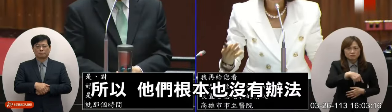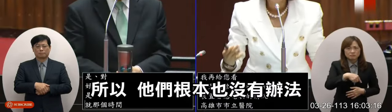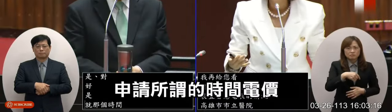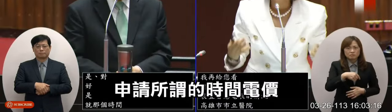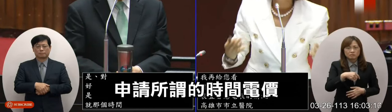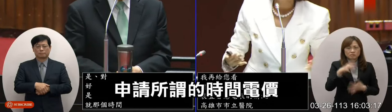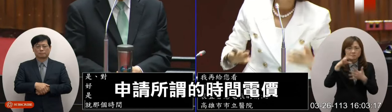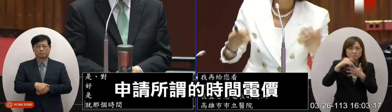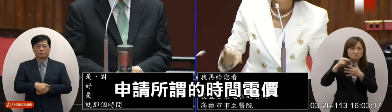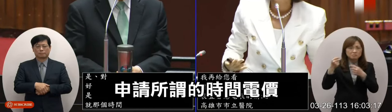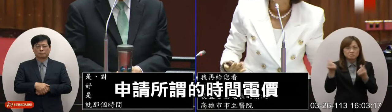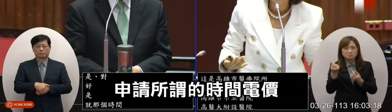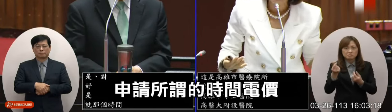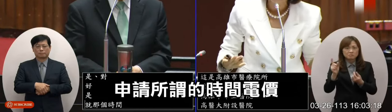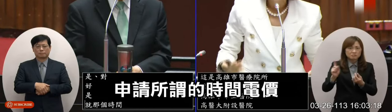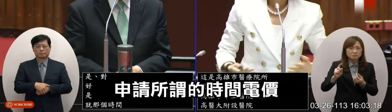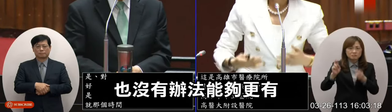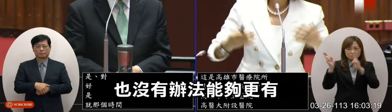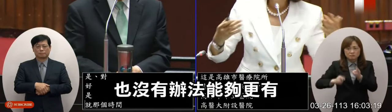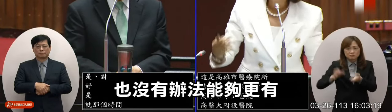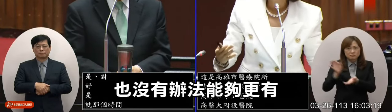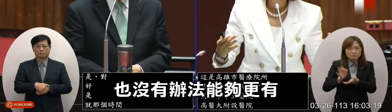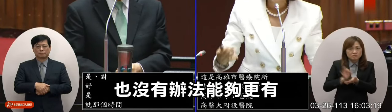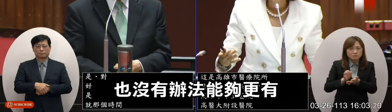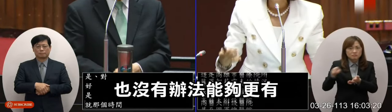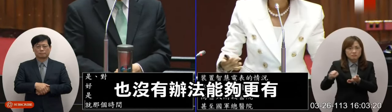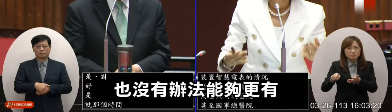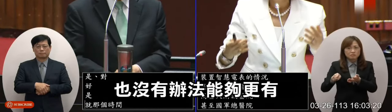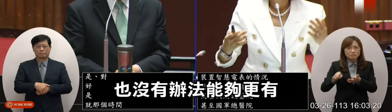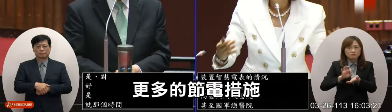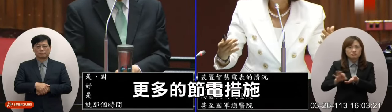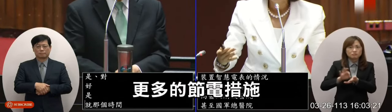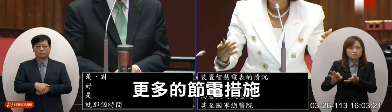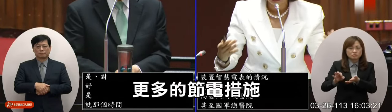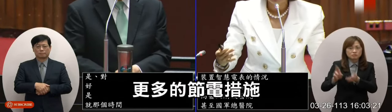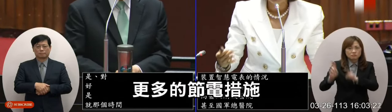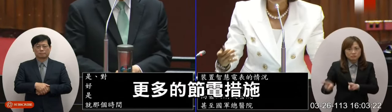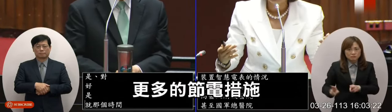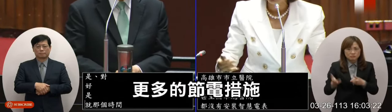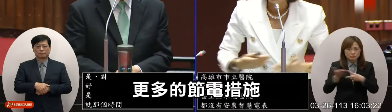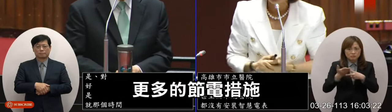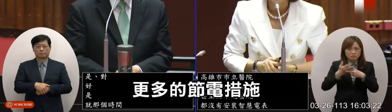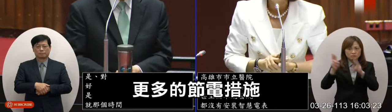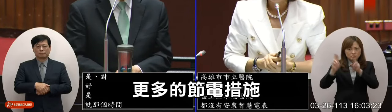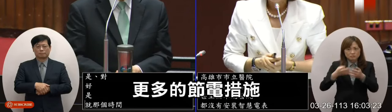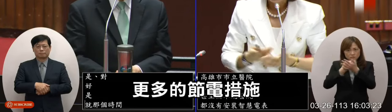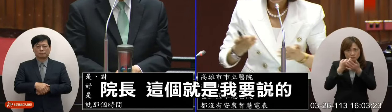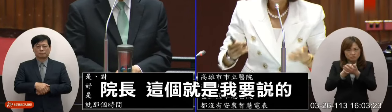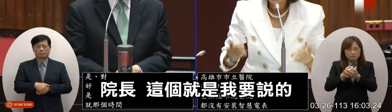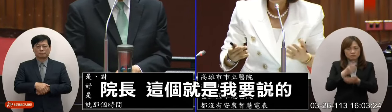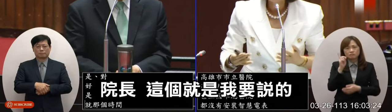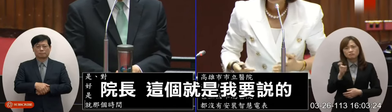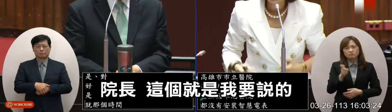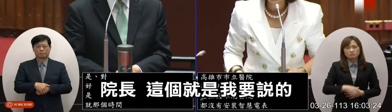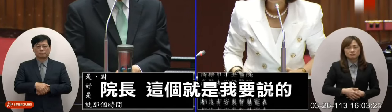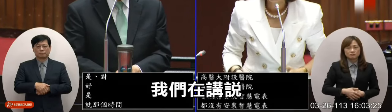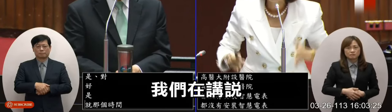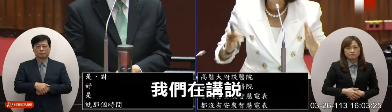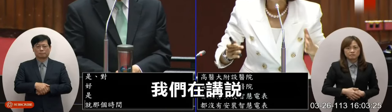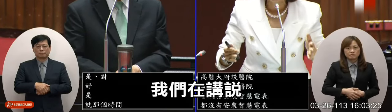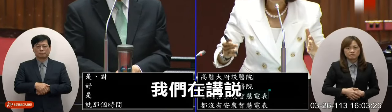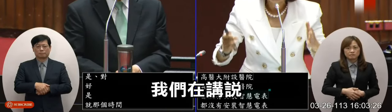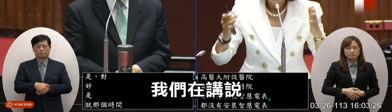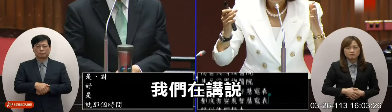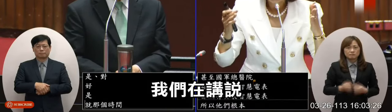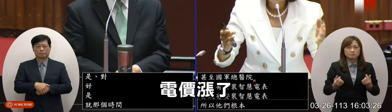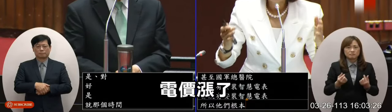没有办法申请所谓的时间电价，也没有办法能够更有更多的节电措施。院长，这个就是我要说的，我